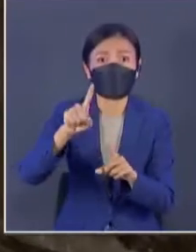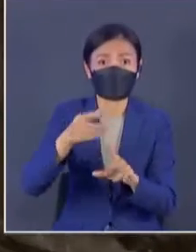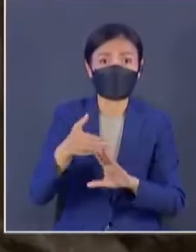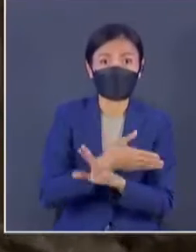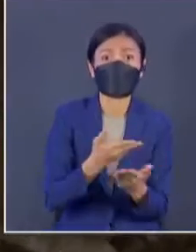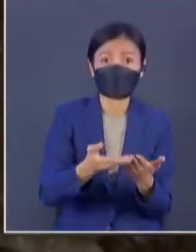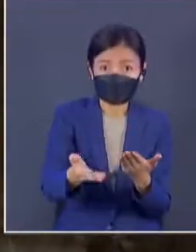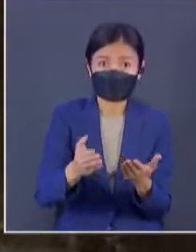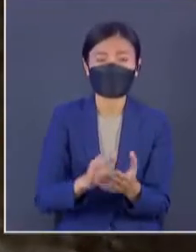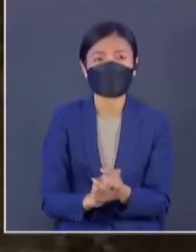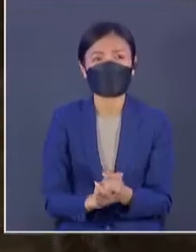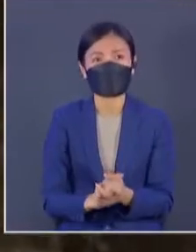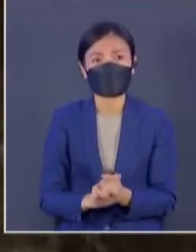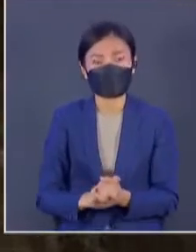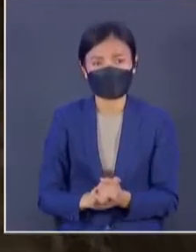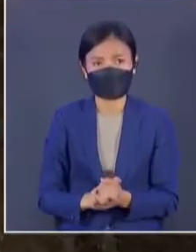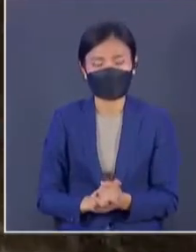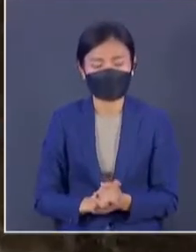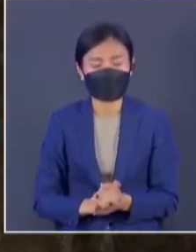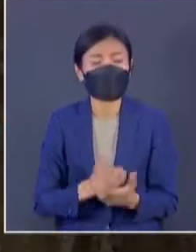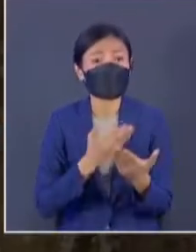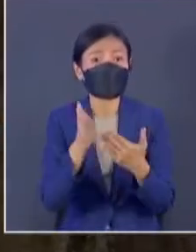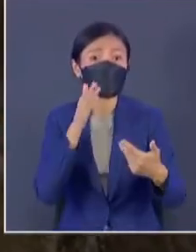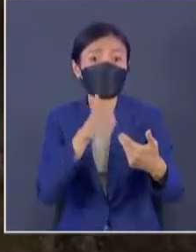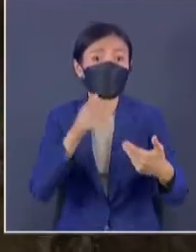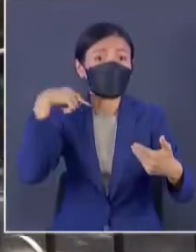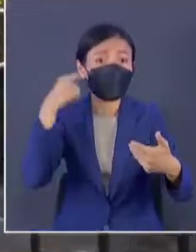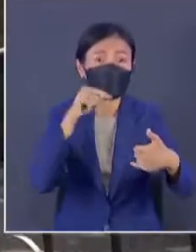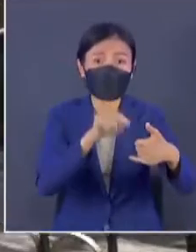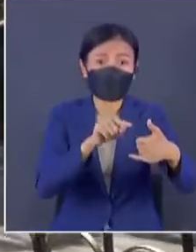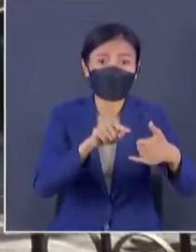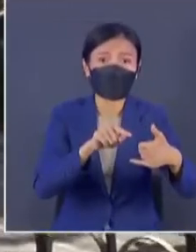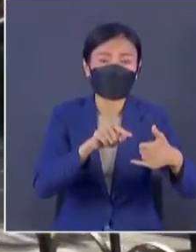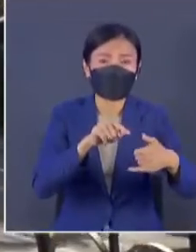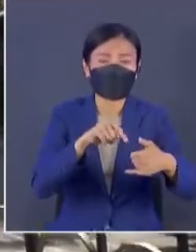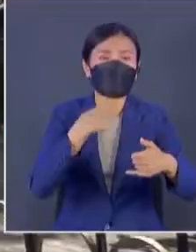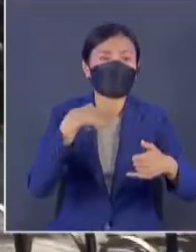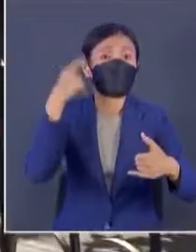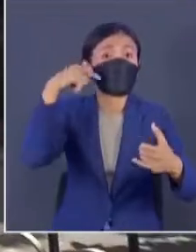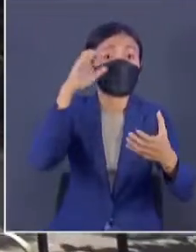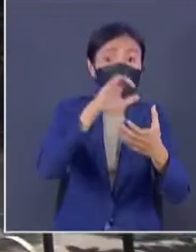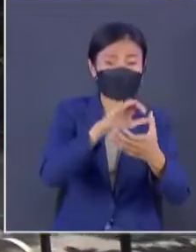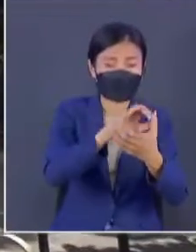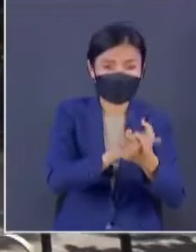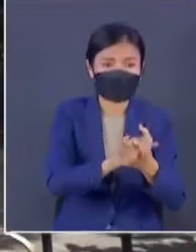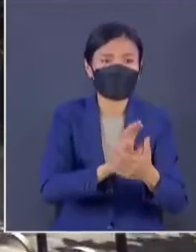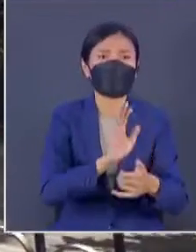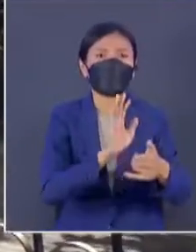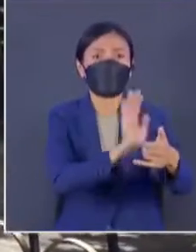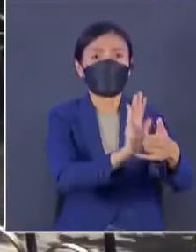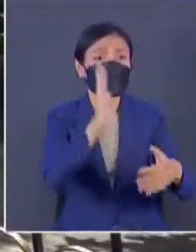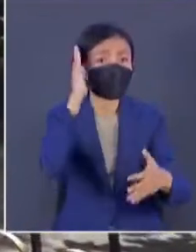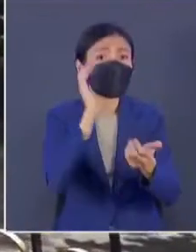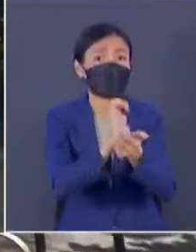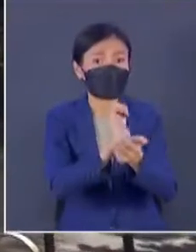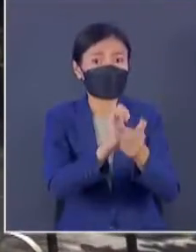ะครับกับภรรยาของรองผู้กำกับคนหนึ่งในจังหวัดบุรีรัมย์แล้วปรากฏว่าดวงเฮงนะครับคุณลุงเนี่ยถูกรางวั